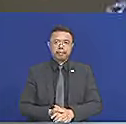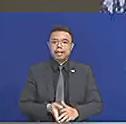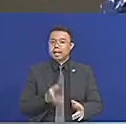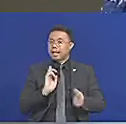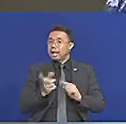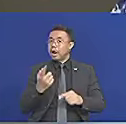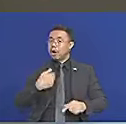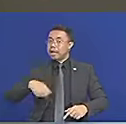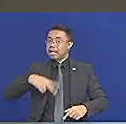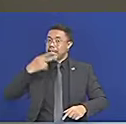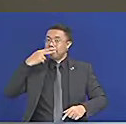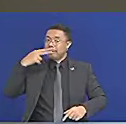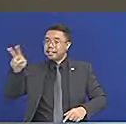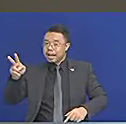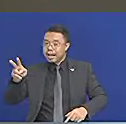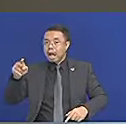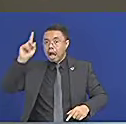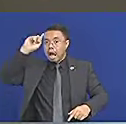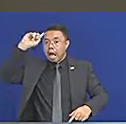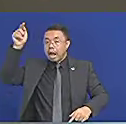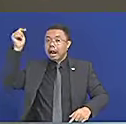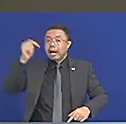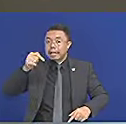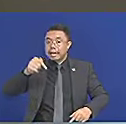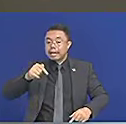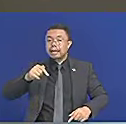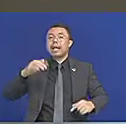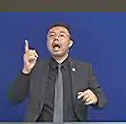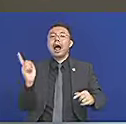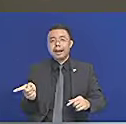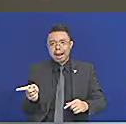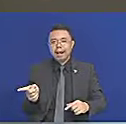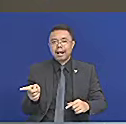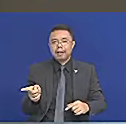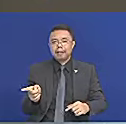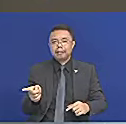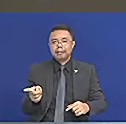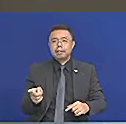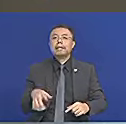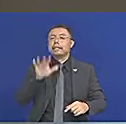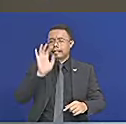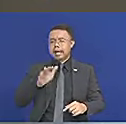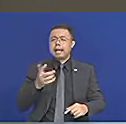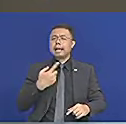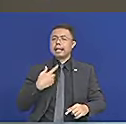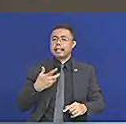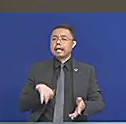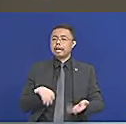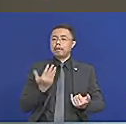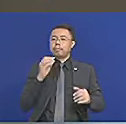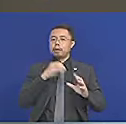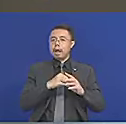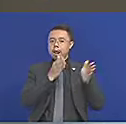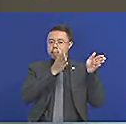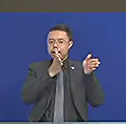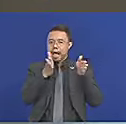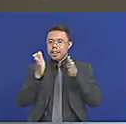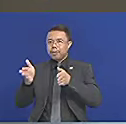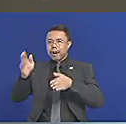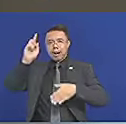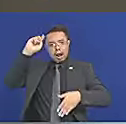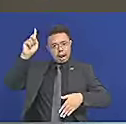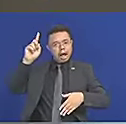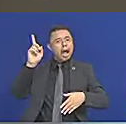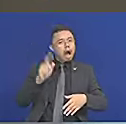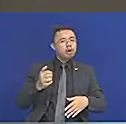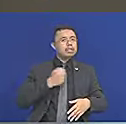Kalau kita percaya Allah itu ada, ya kita hidup di dalam tatanannya dengan